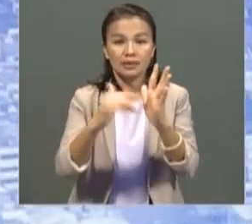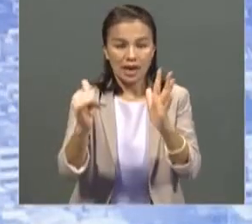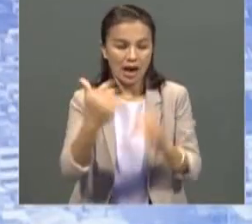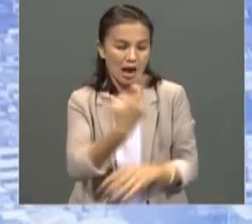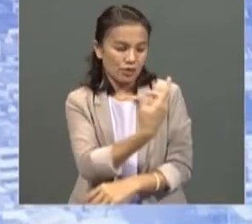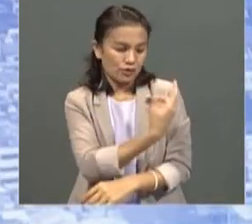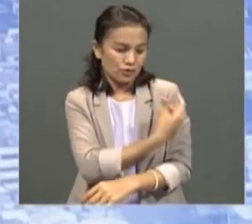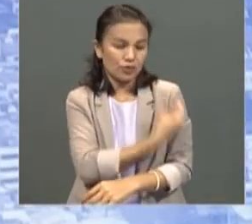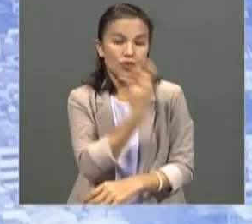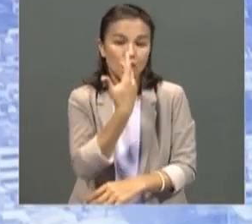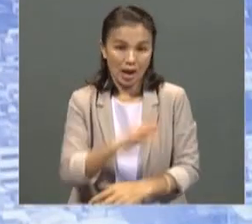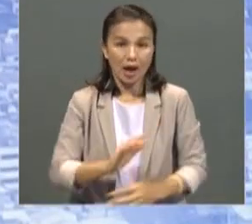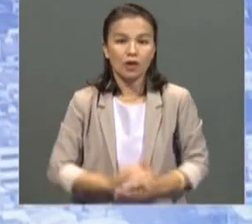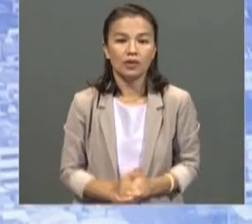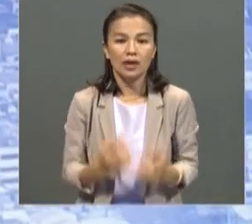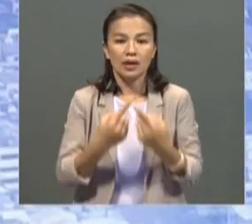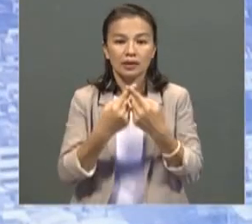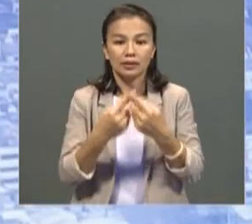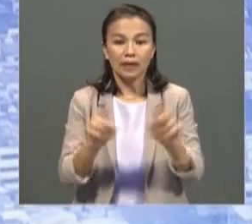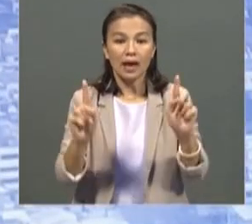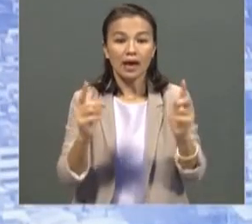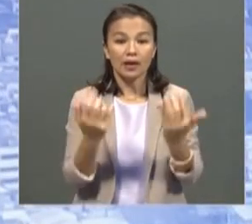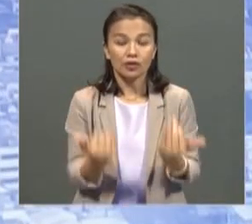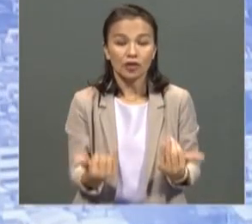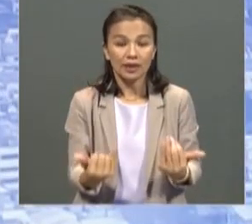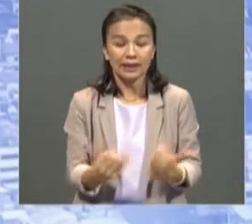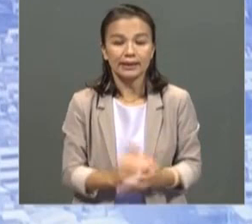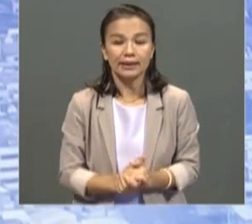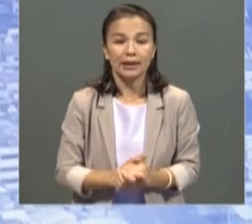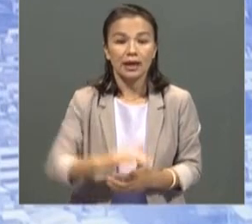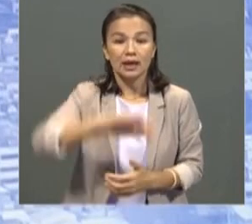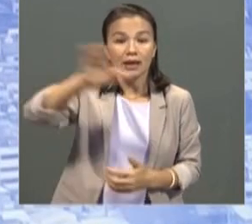န်တော်ပြောကျင်တာကတော့ကောက်ွက်ဆေးရောက်ပါပြီ